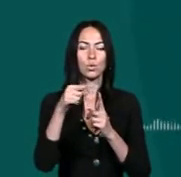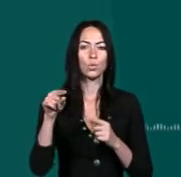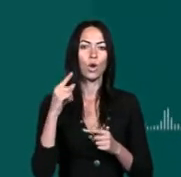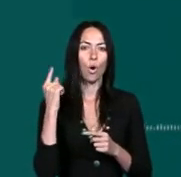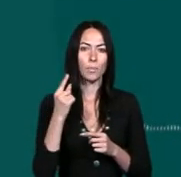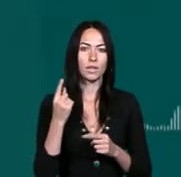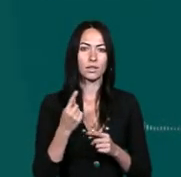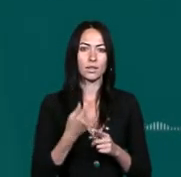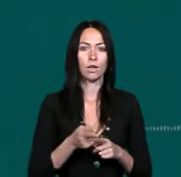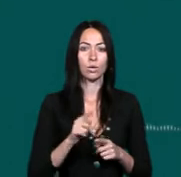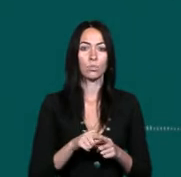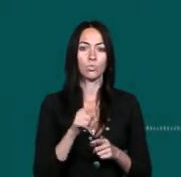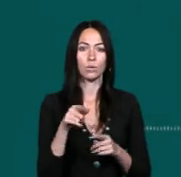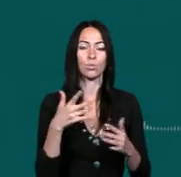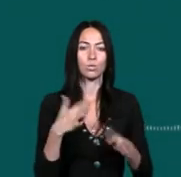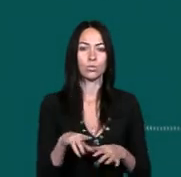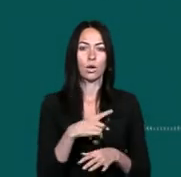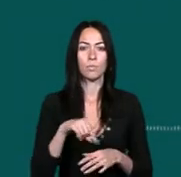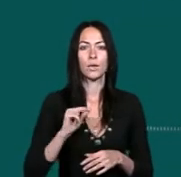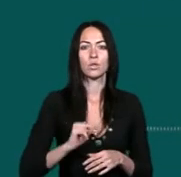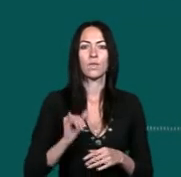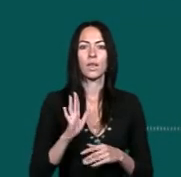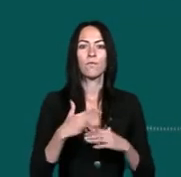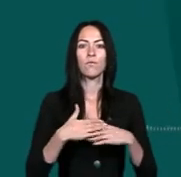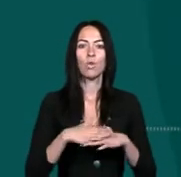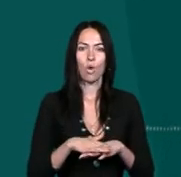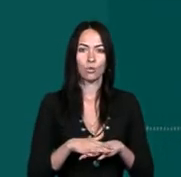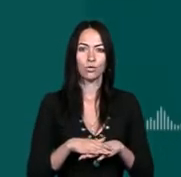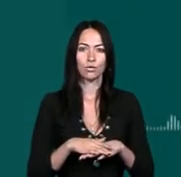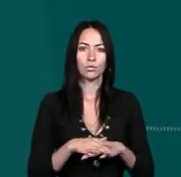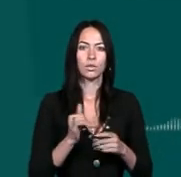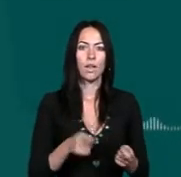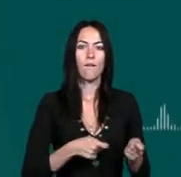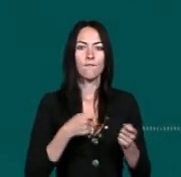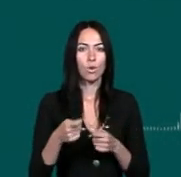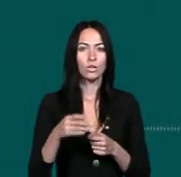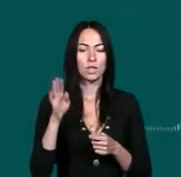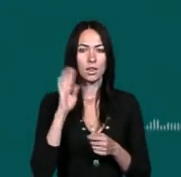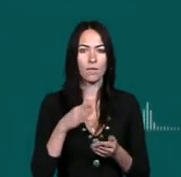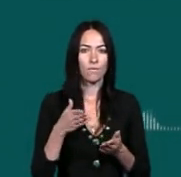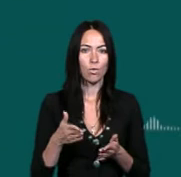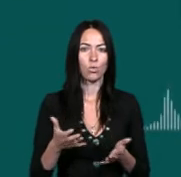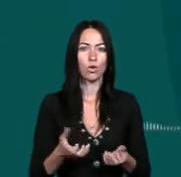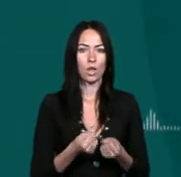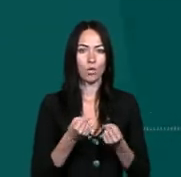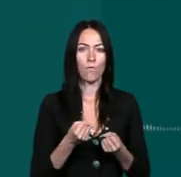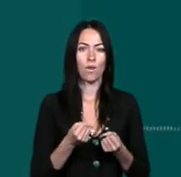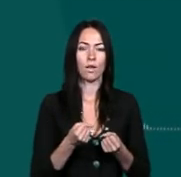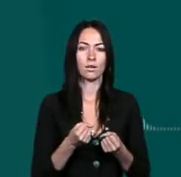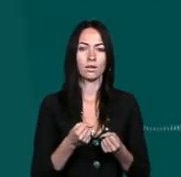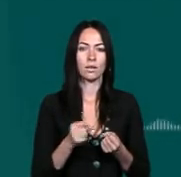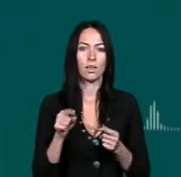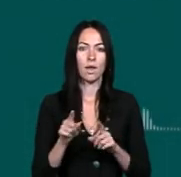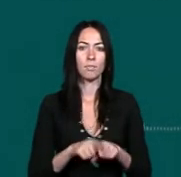областей. То ми то вже працювали вночі, ми возили то воду рятувальникам,